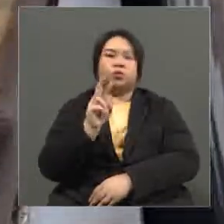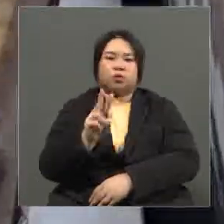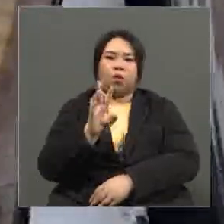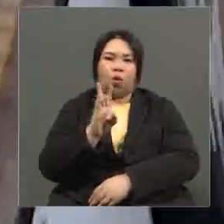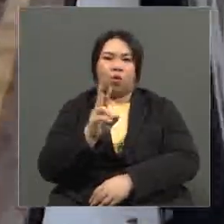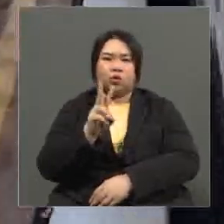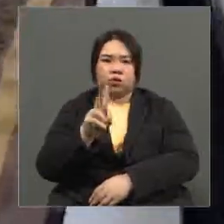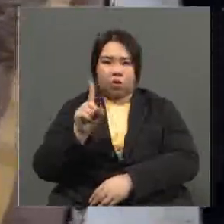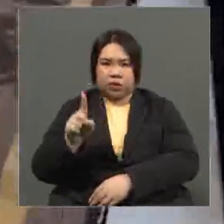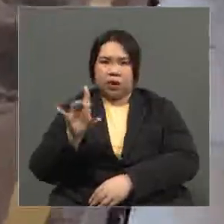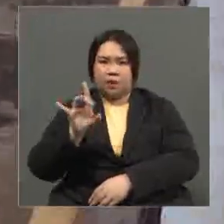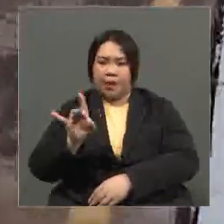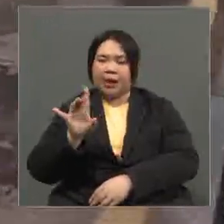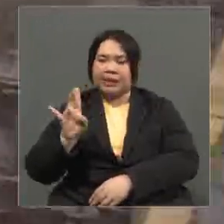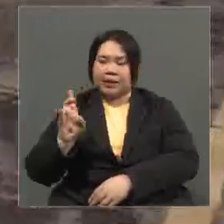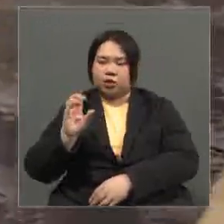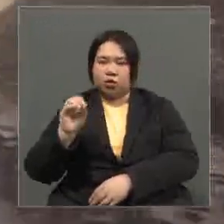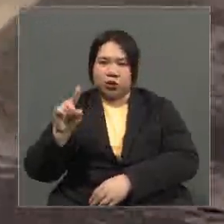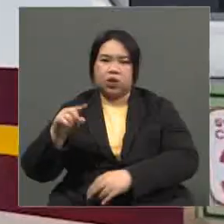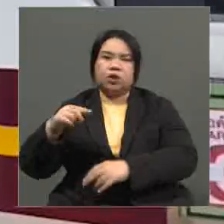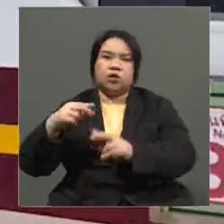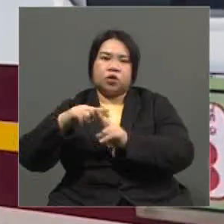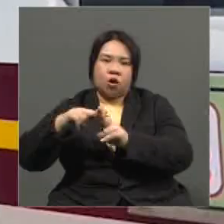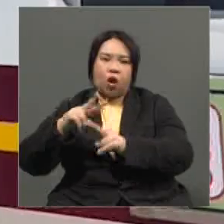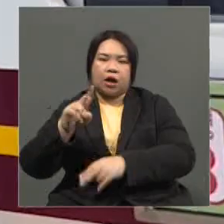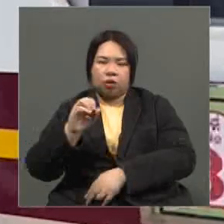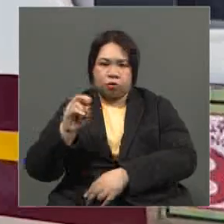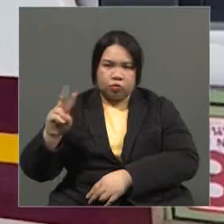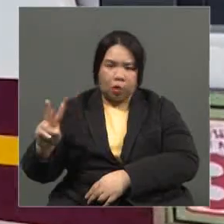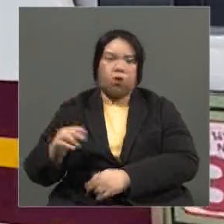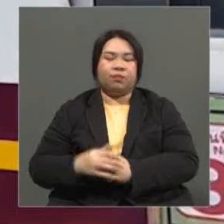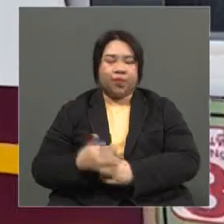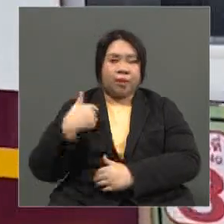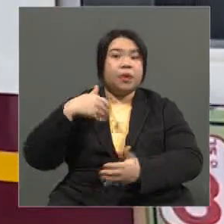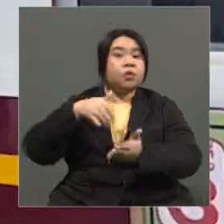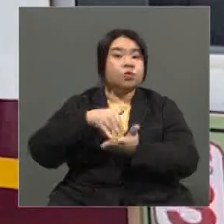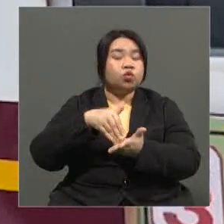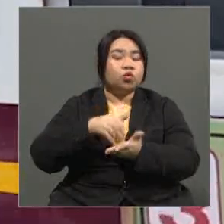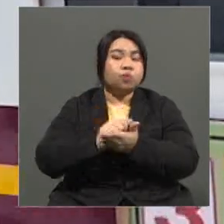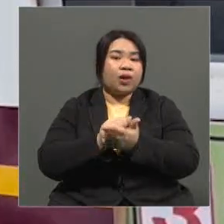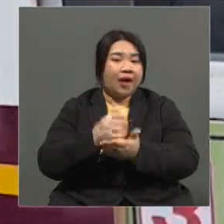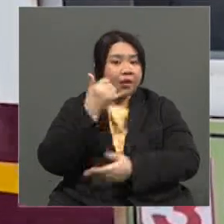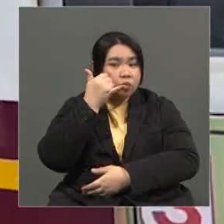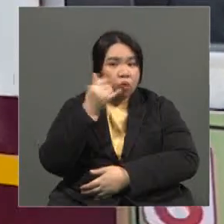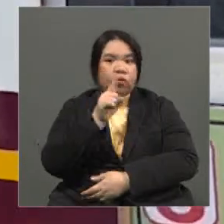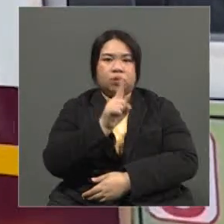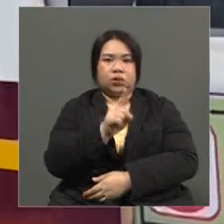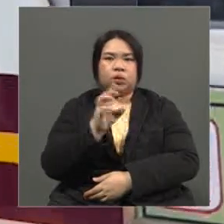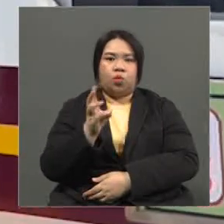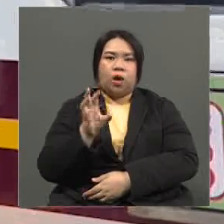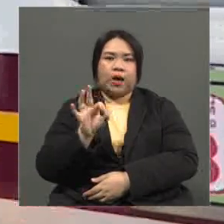621 8701ต่อ 5202ค่ะแล้วก็ที่ศูนย์บริการข้อมูลลูกค้าสัมพันธ์ที่หมายเลขโทรศัพท์